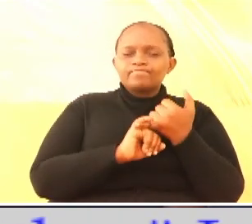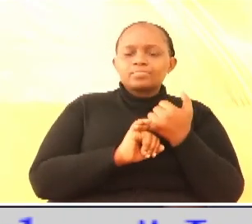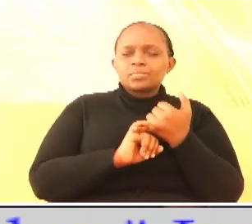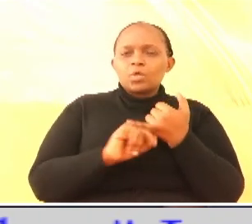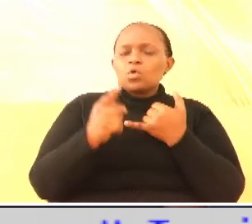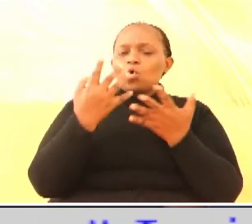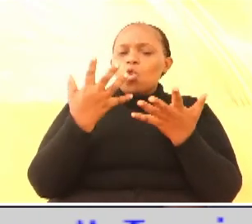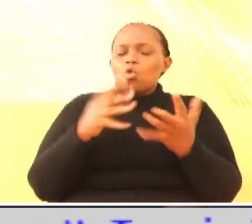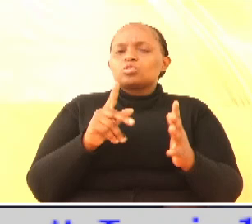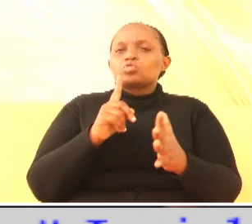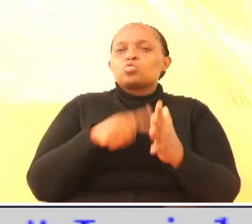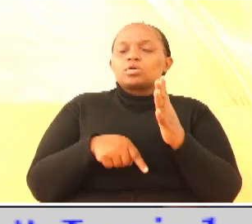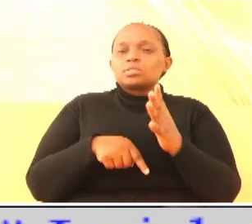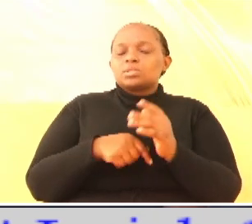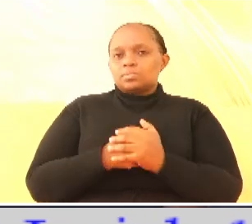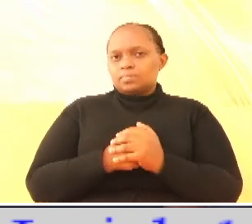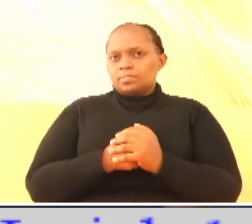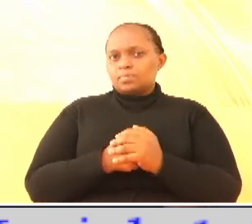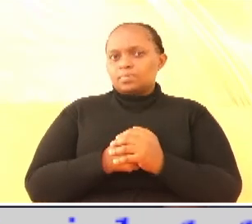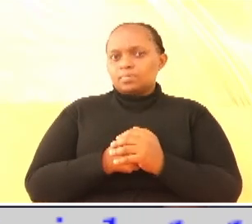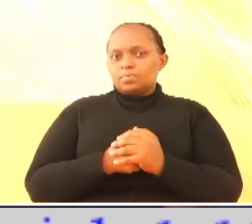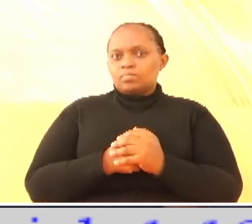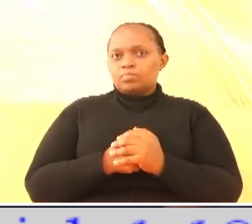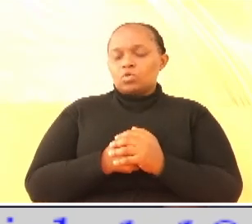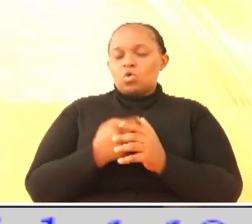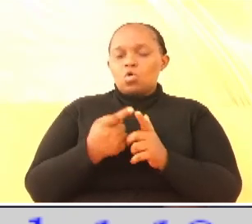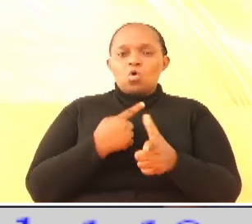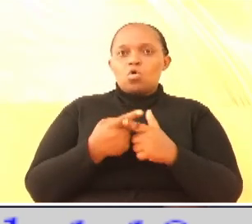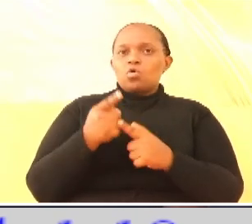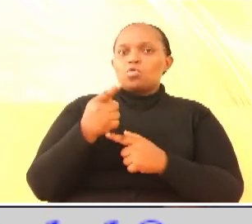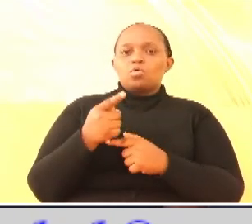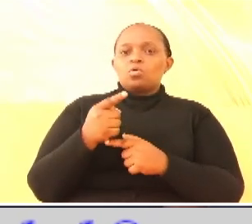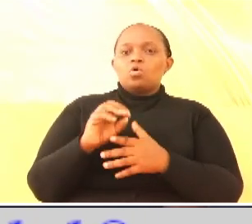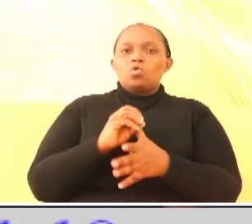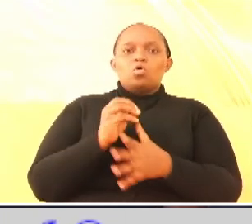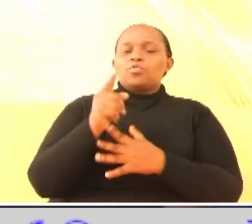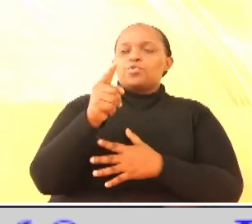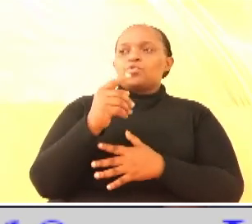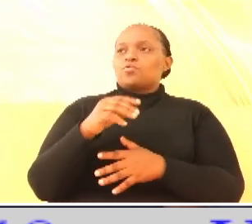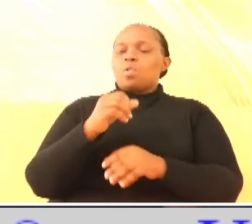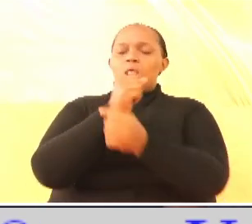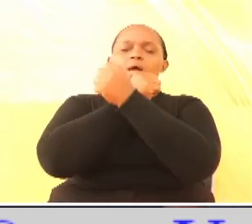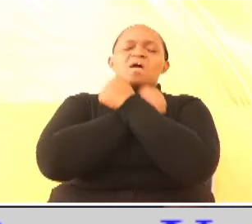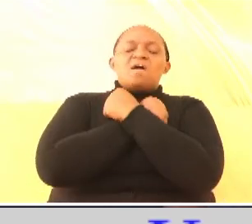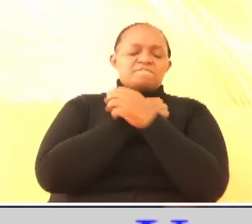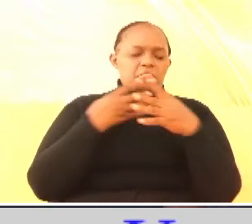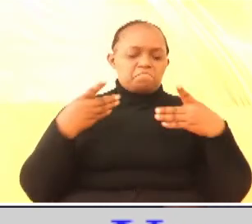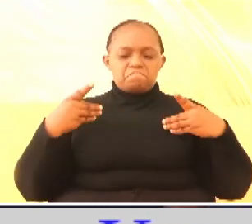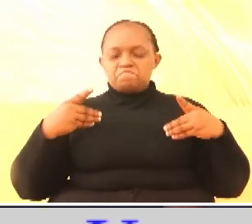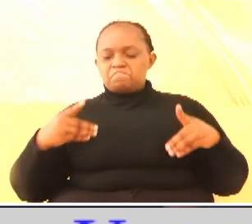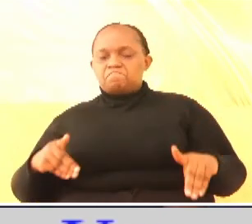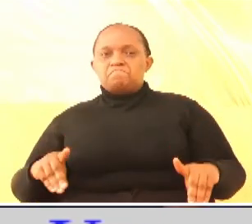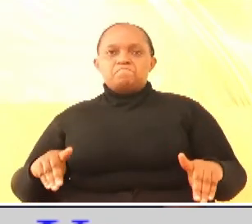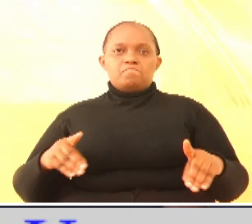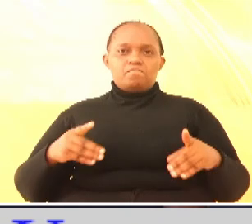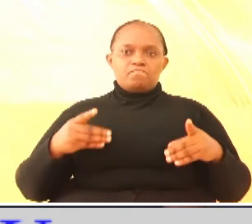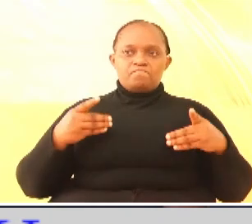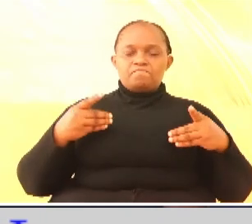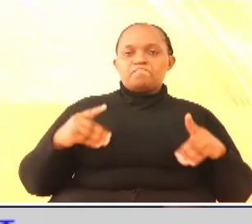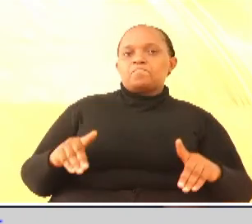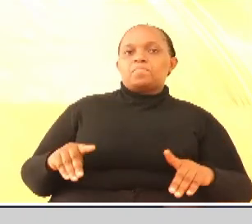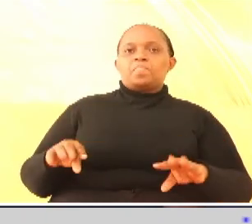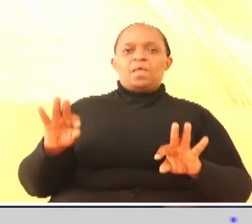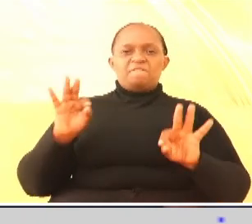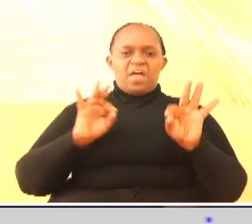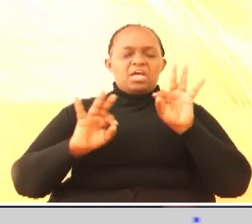people? Au ni kuenda tu na fashion? Najua wamama wanapenda fashion, kutoana. Kutoana, ikitoka ya take diyo hiyo.